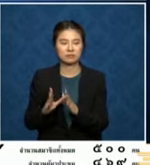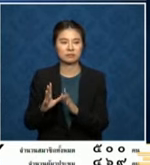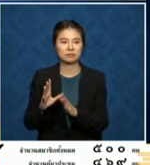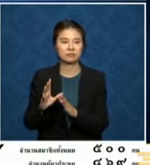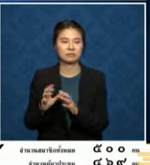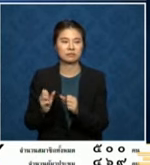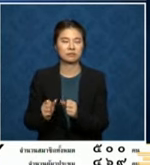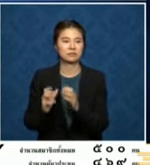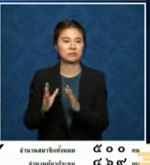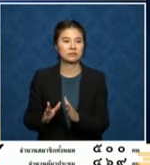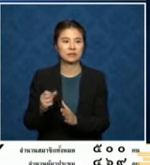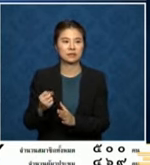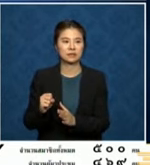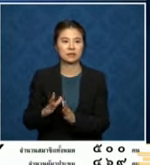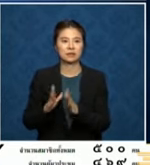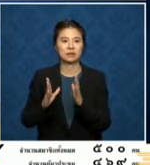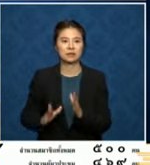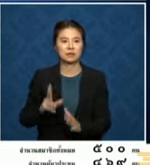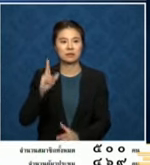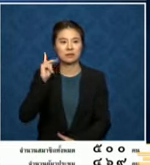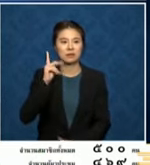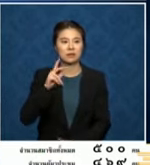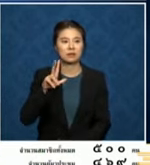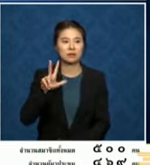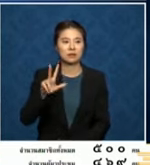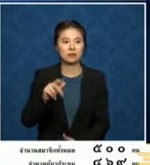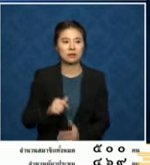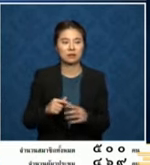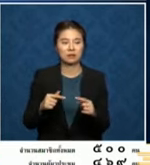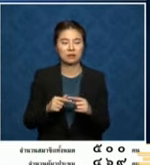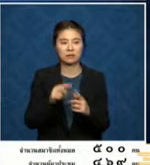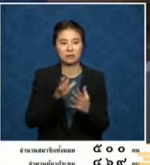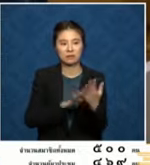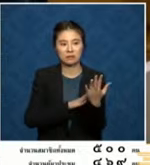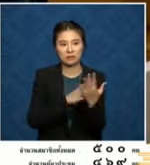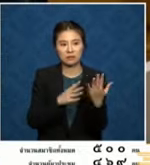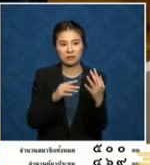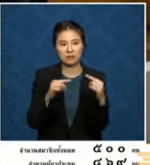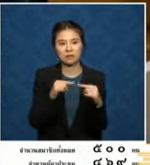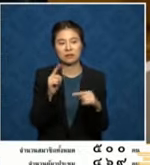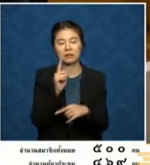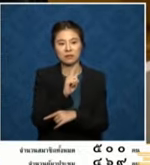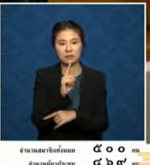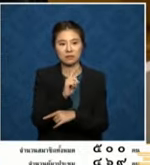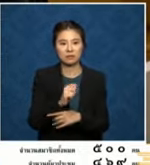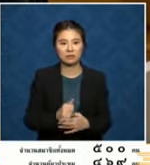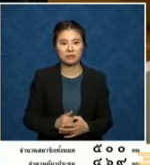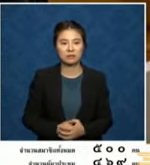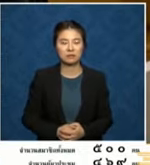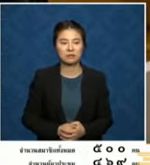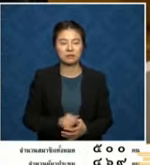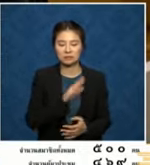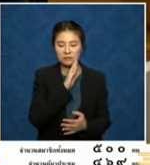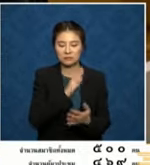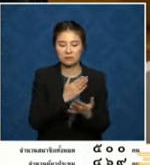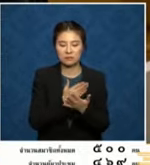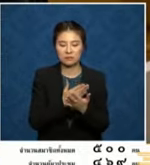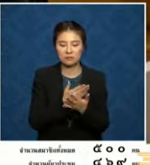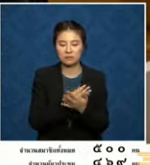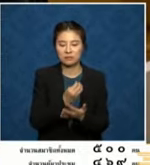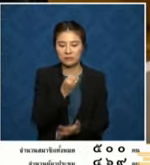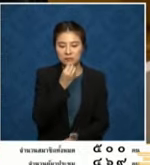คนสื่อมวลชนอีก3ในตารางที่เขียนมาทั้งหมดเนี่ยนะครับค่าเบี้ยเลี้ยงนาย